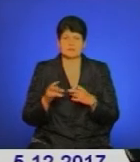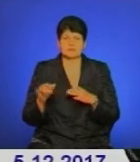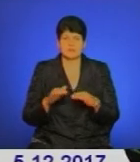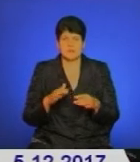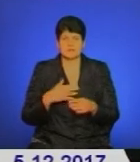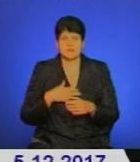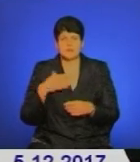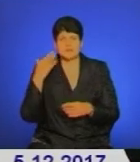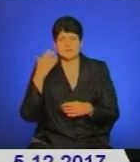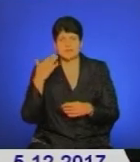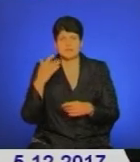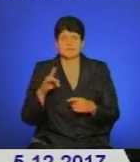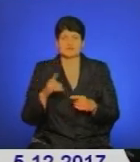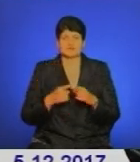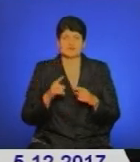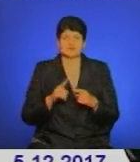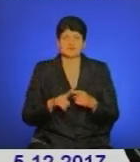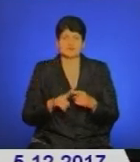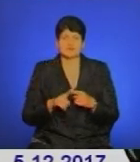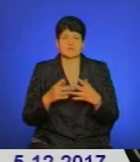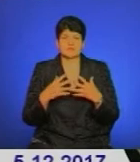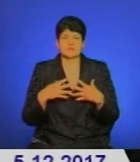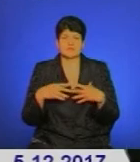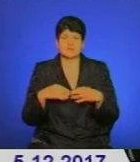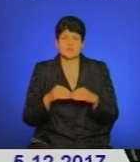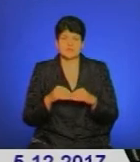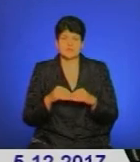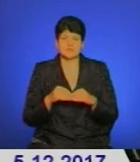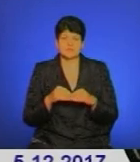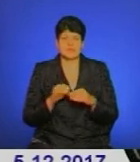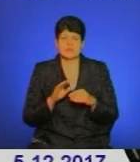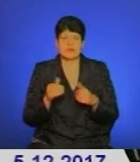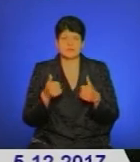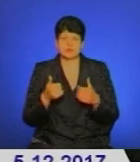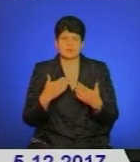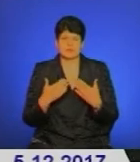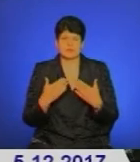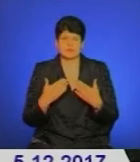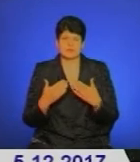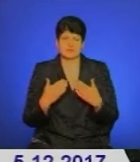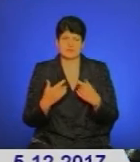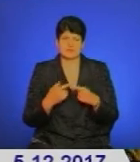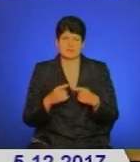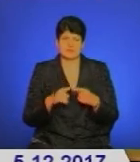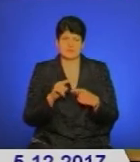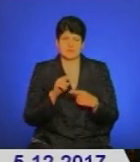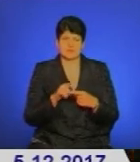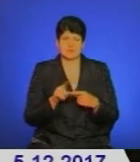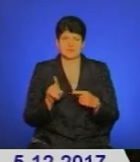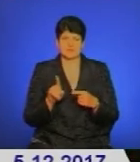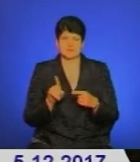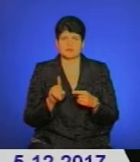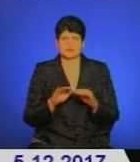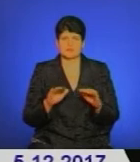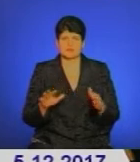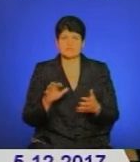Мені здається, що це, власне, в сім'ї не дуже добре відноситься до того, як